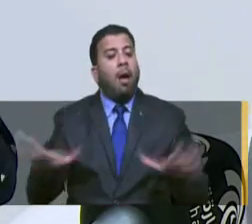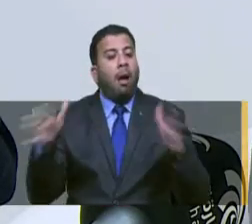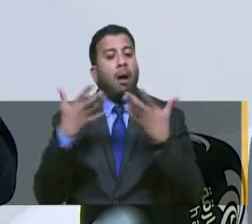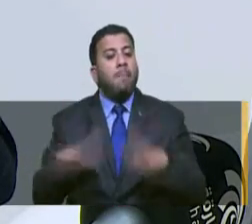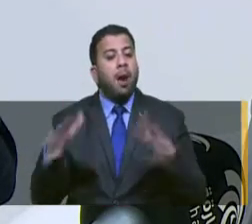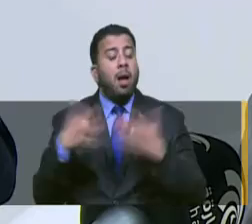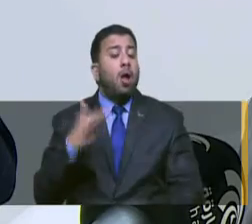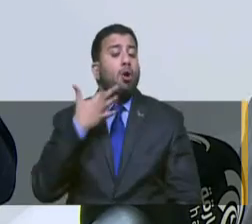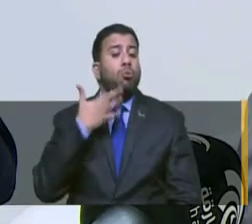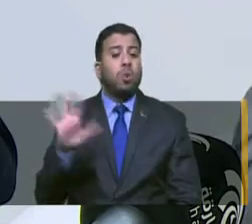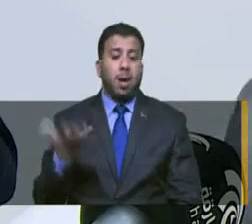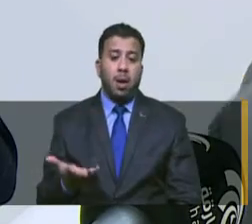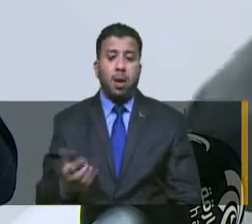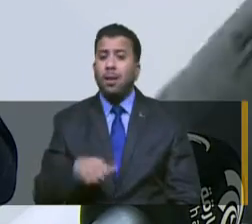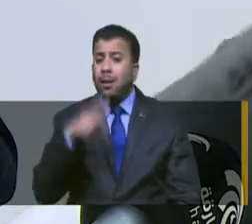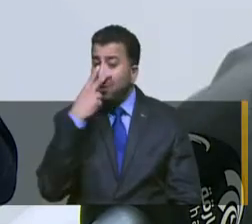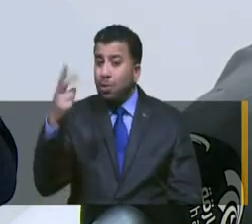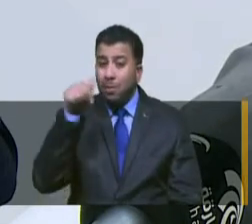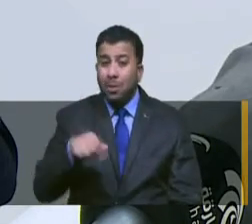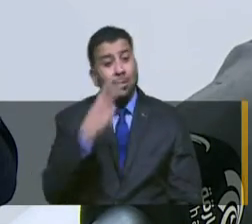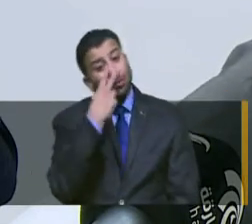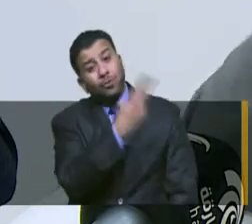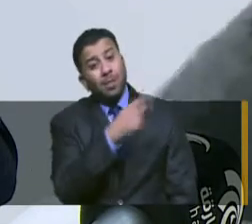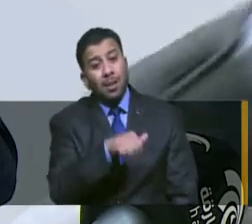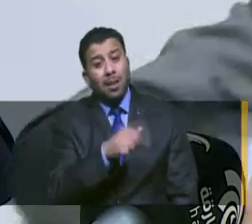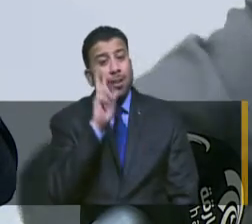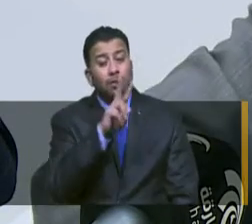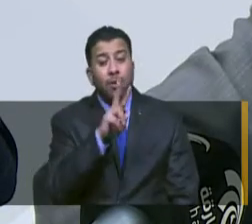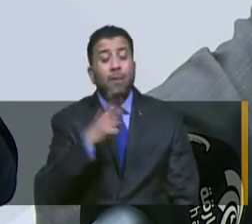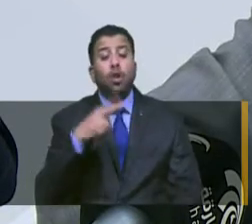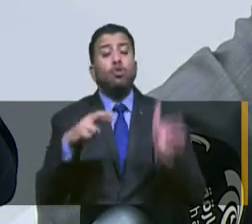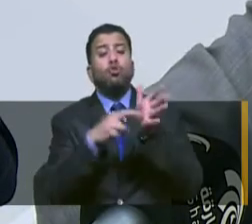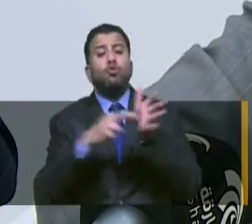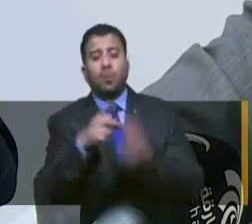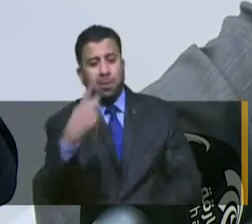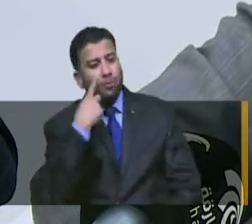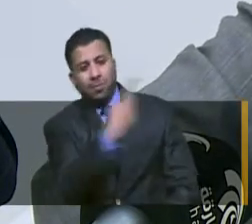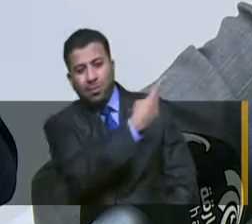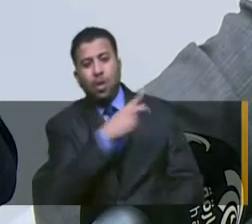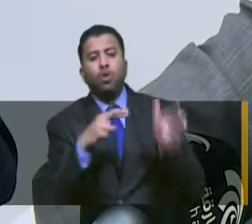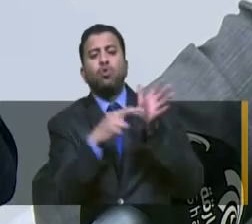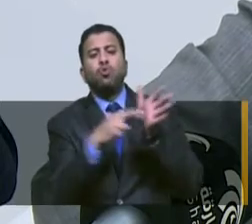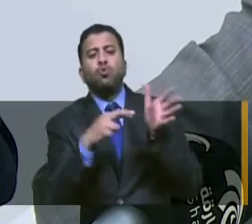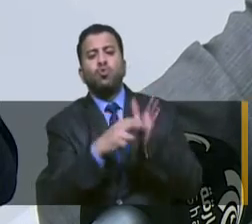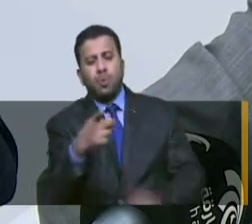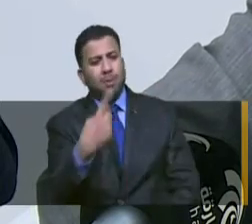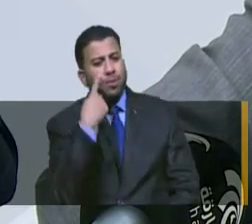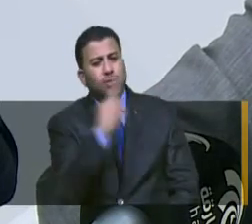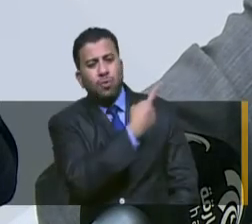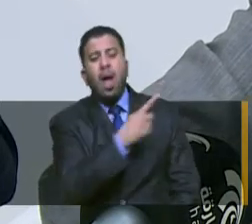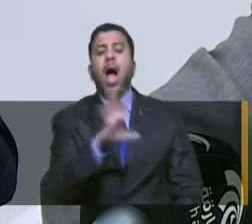راحت. أنت لما تيجي تشوف الآن منظر من مدن سوريا، وحتى الآن بتشوف